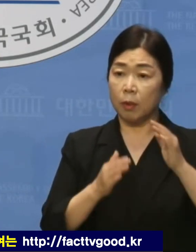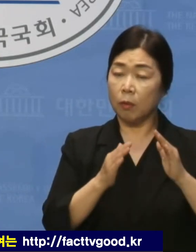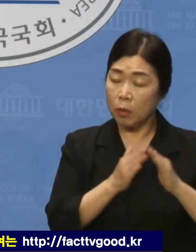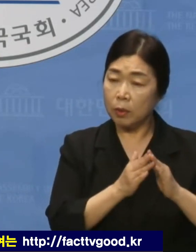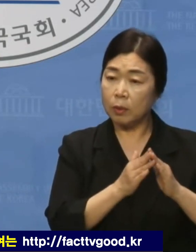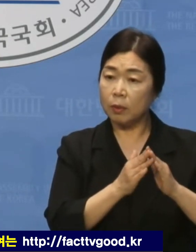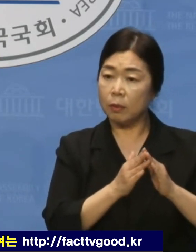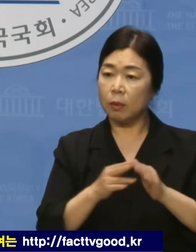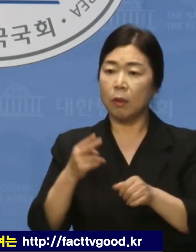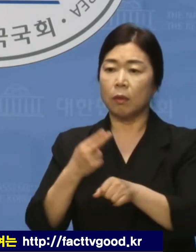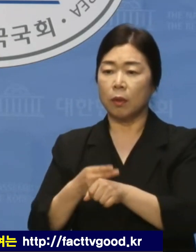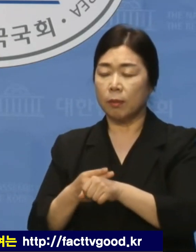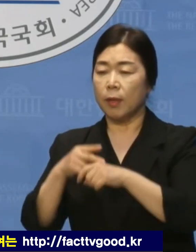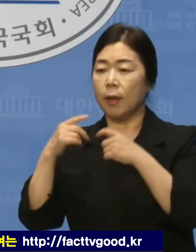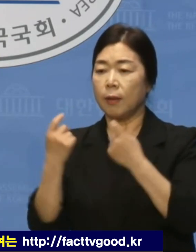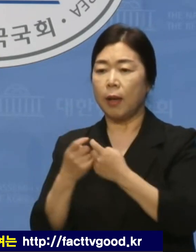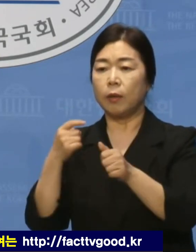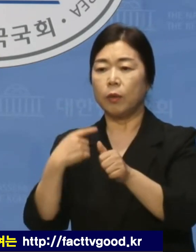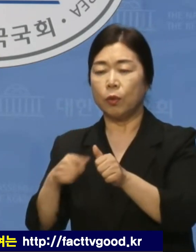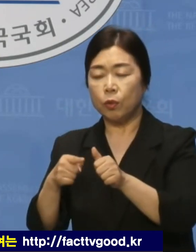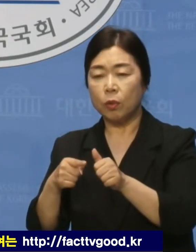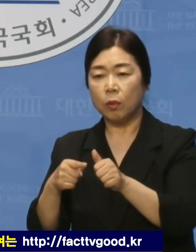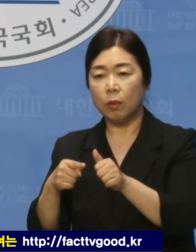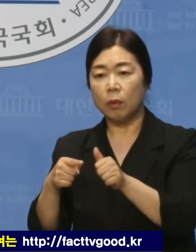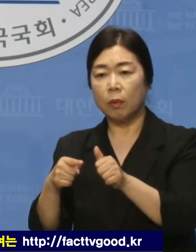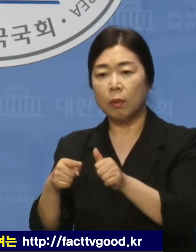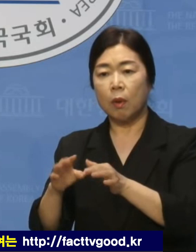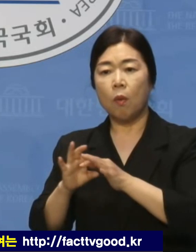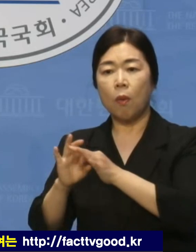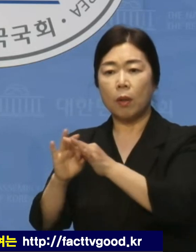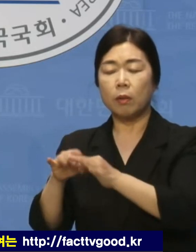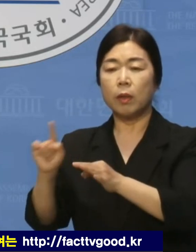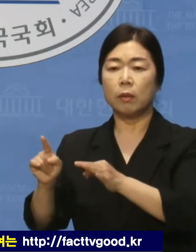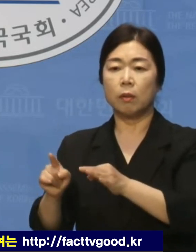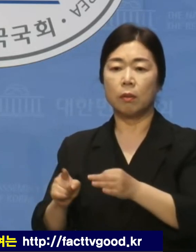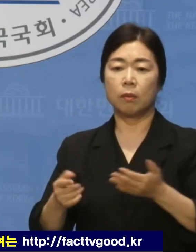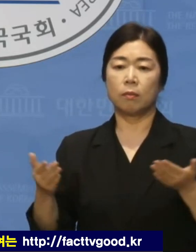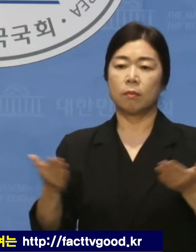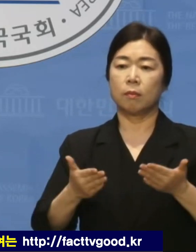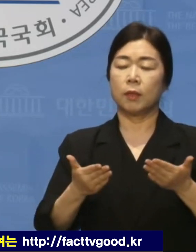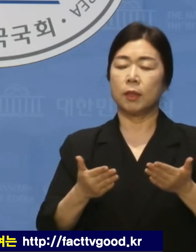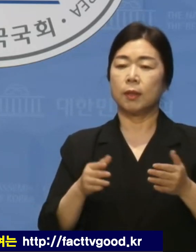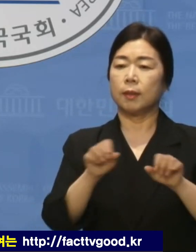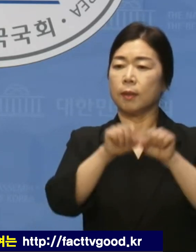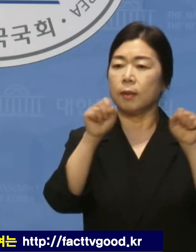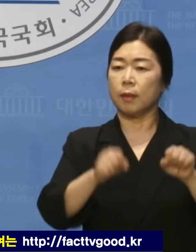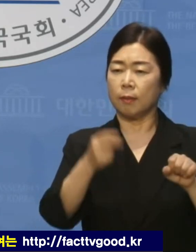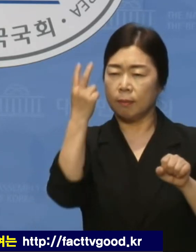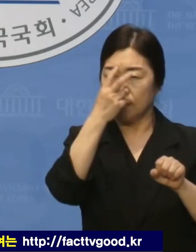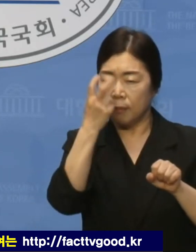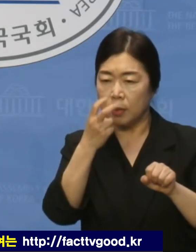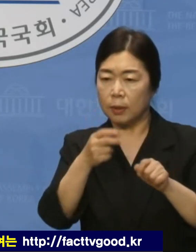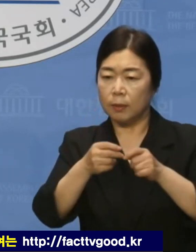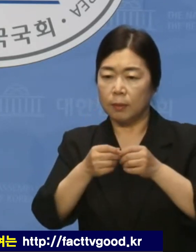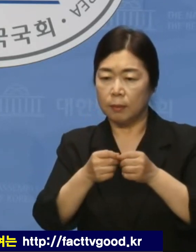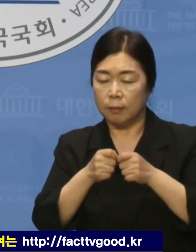교원의 사교육 시장 참여와 관련해 복무 실태 점검에 착수한다고